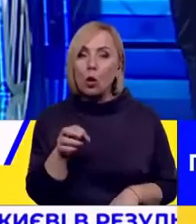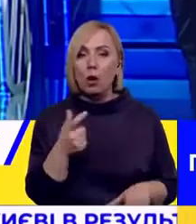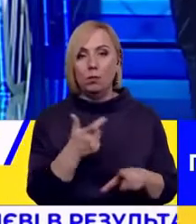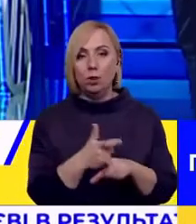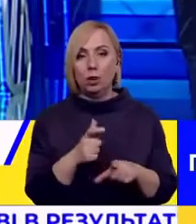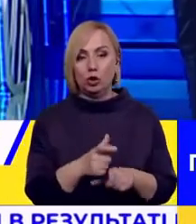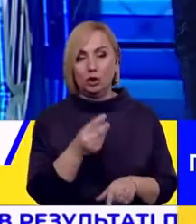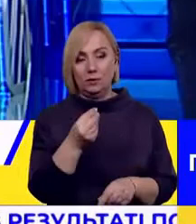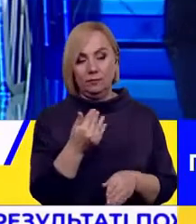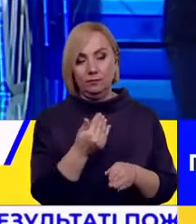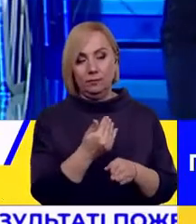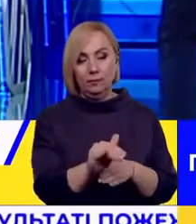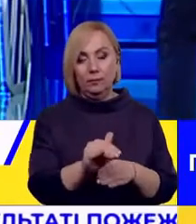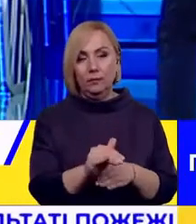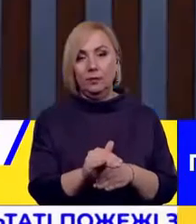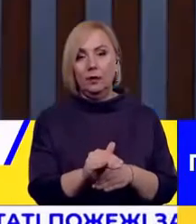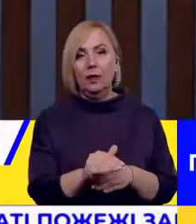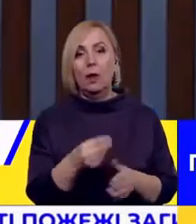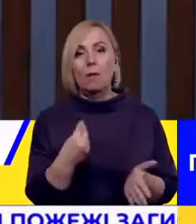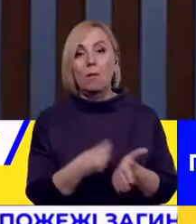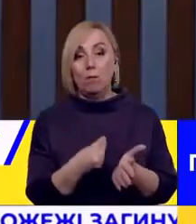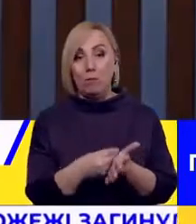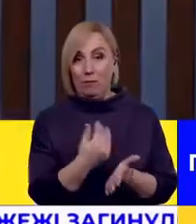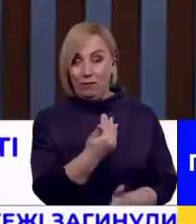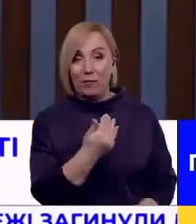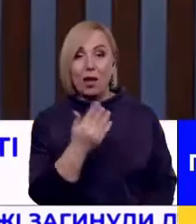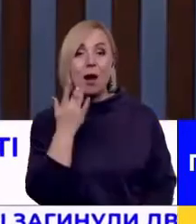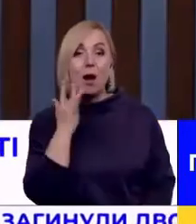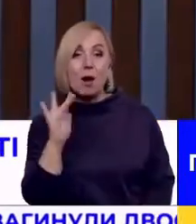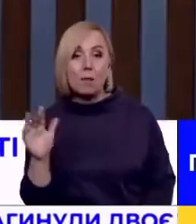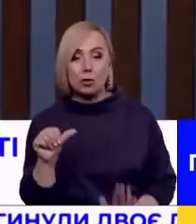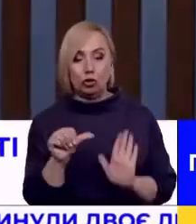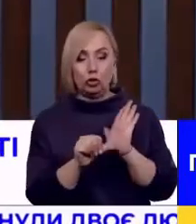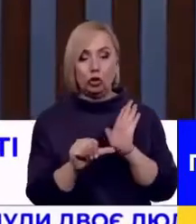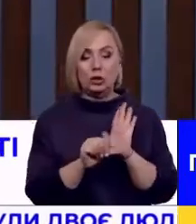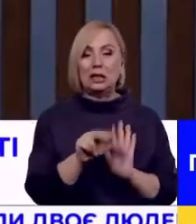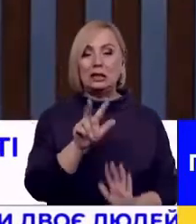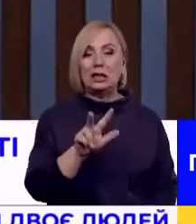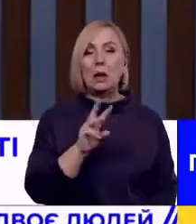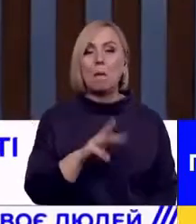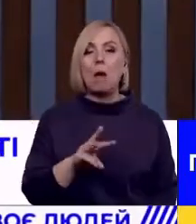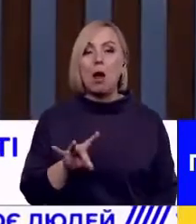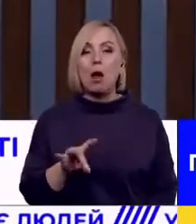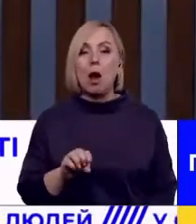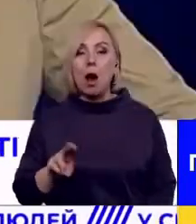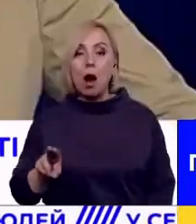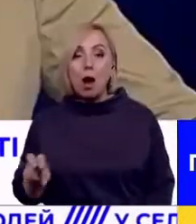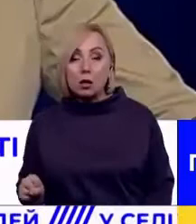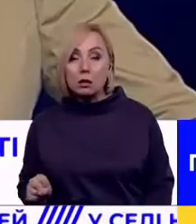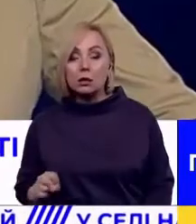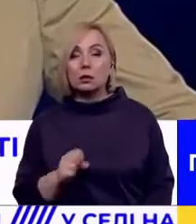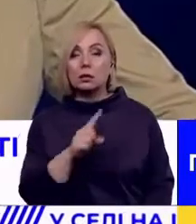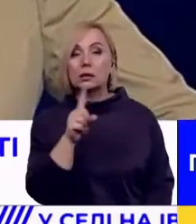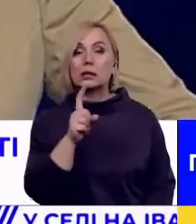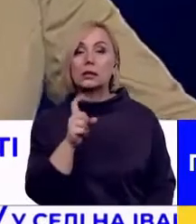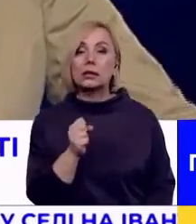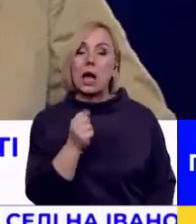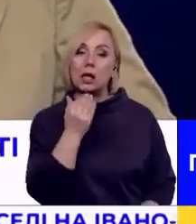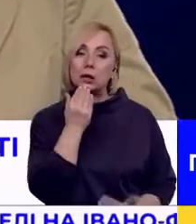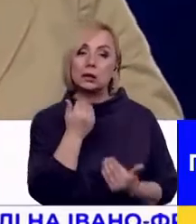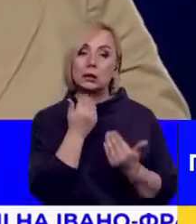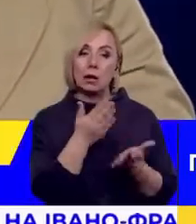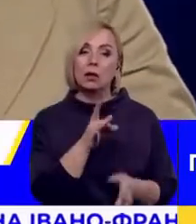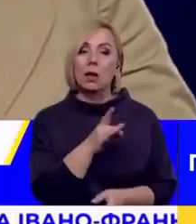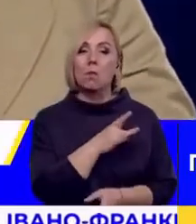фінансування зовнішньополітичного бюджету штатів, що 63,5 мільярди за запитом Білого Дому до